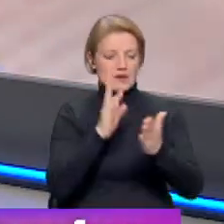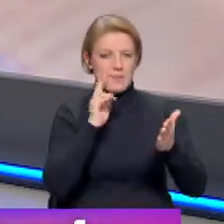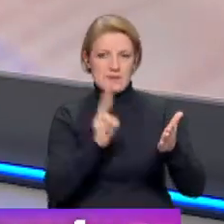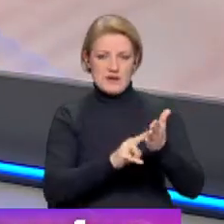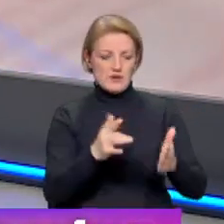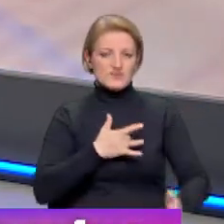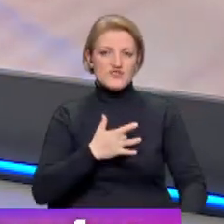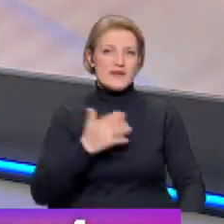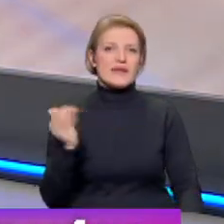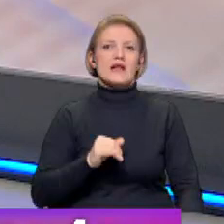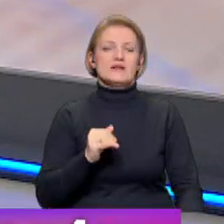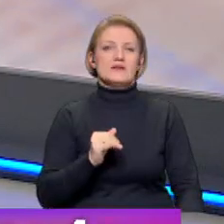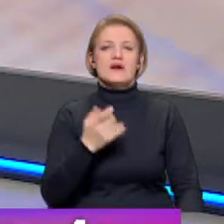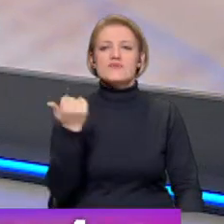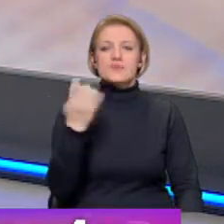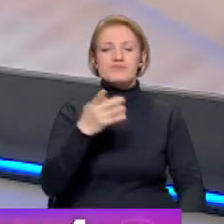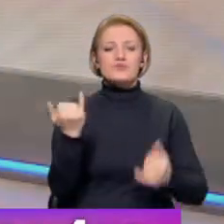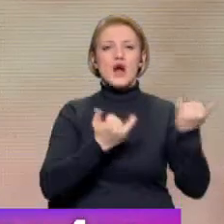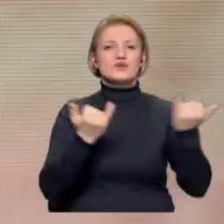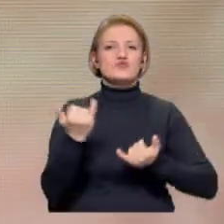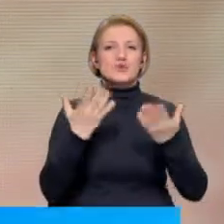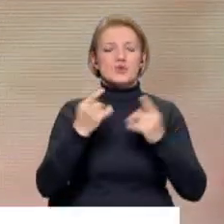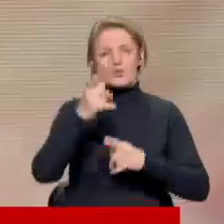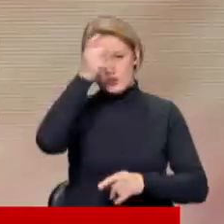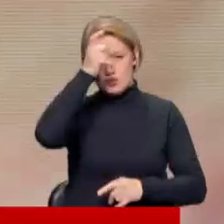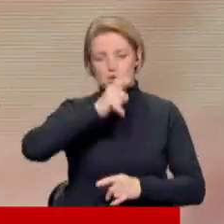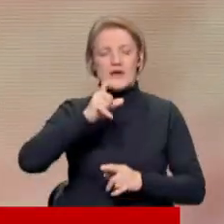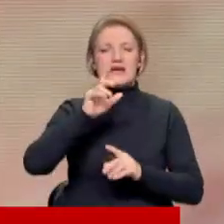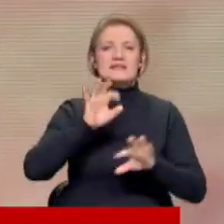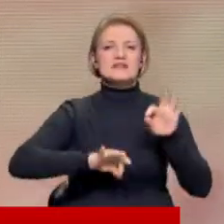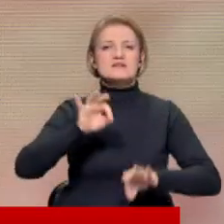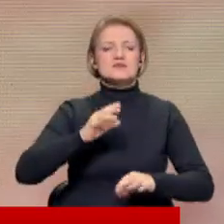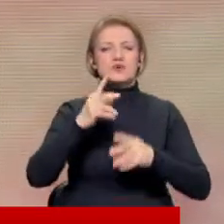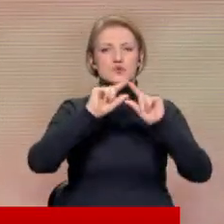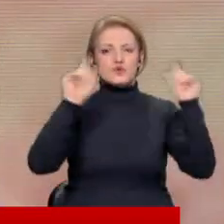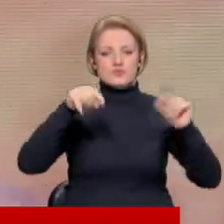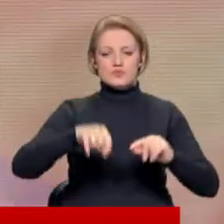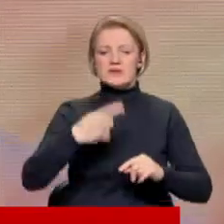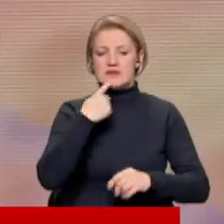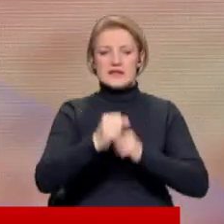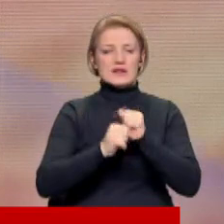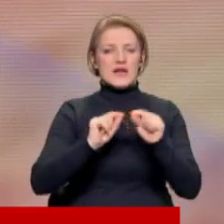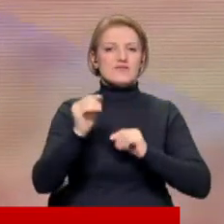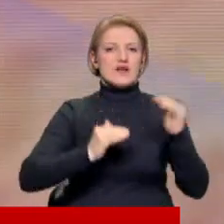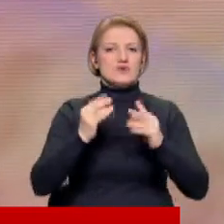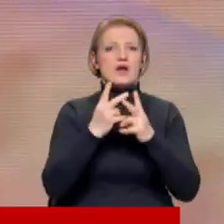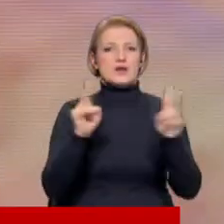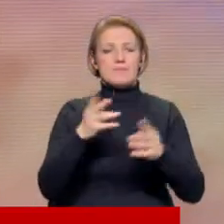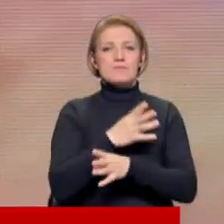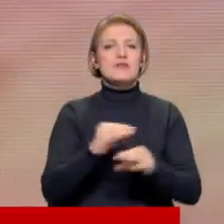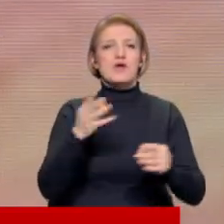bakın vicdana gelin rakamları tartışmalı olan Türkiye İstatistik Kurumu bugün yıllık enflasyonu açıklayacak